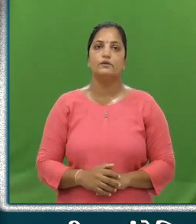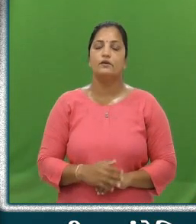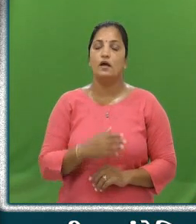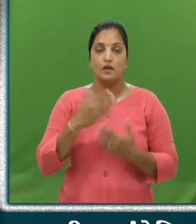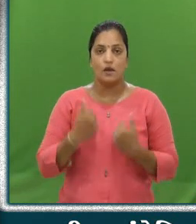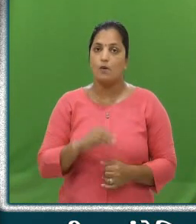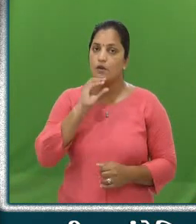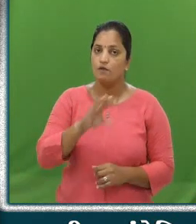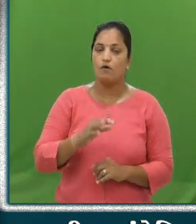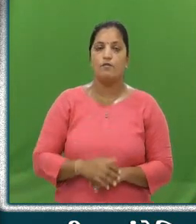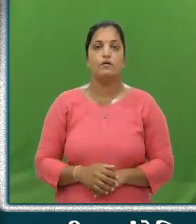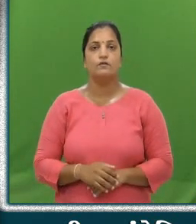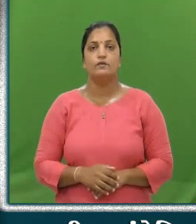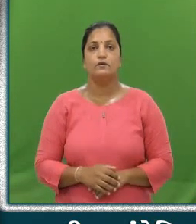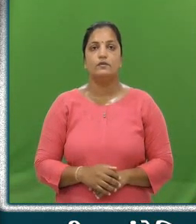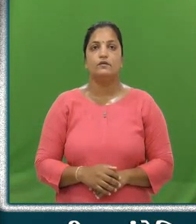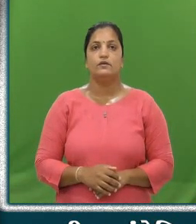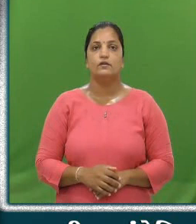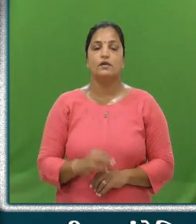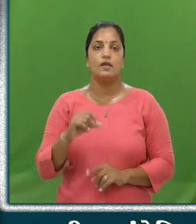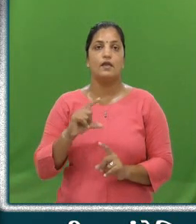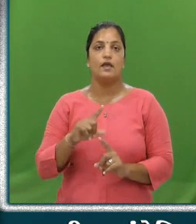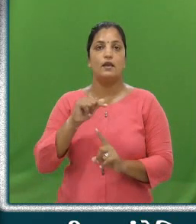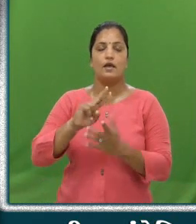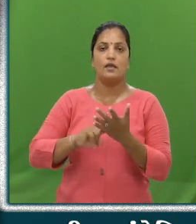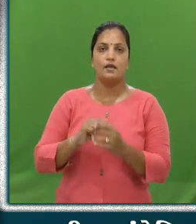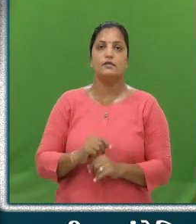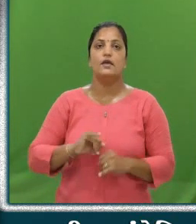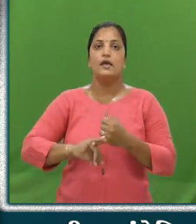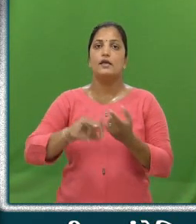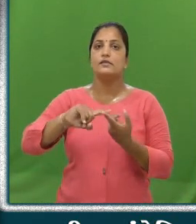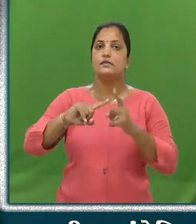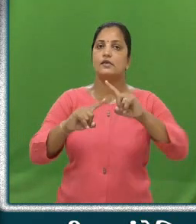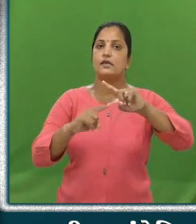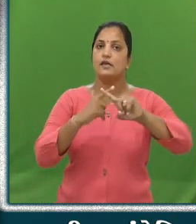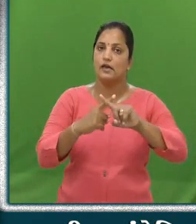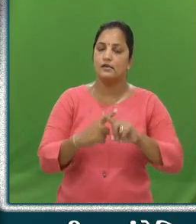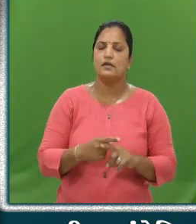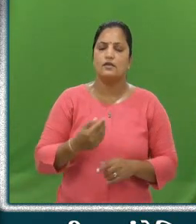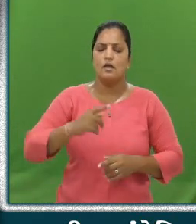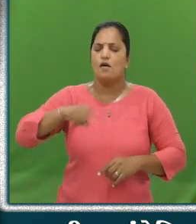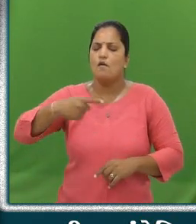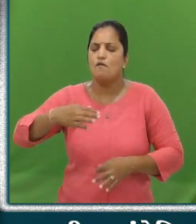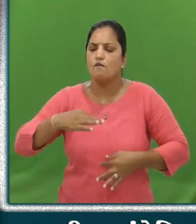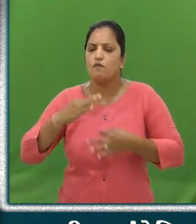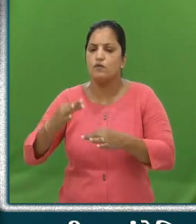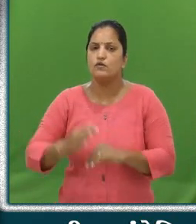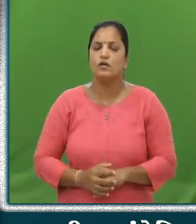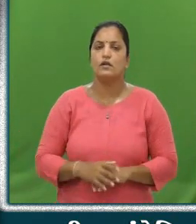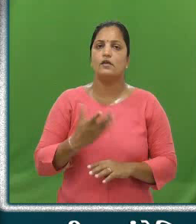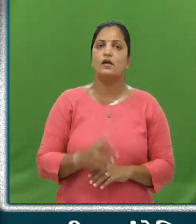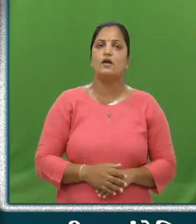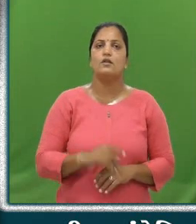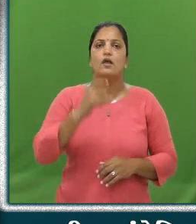વાત કરવાની છે તે આપણે લિંગ નિશ્ચયનની વાત કરવાની છે કે આવનારી જે સંતતિ જે છે પિતૃ